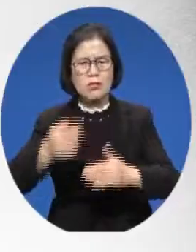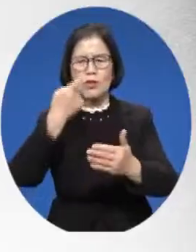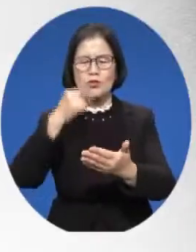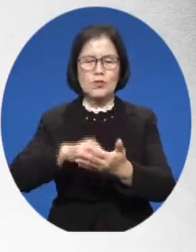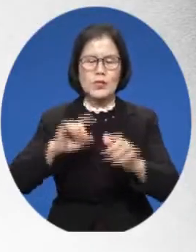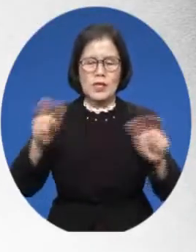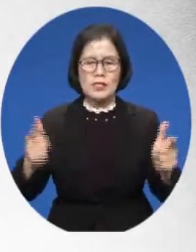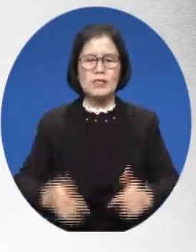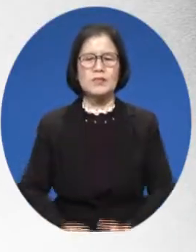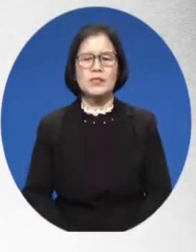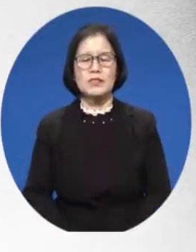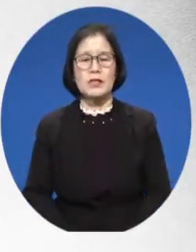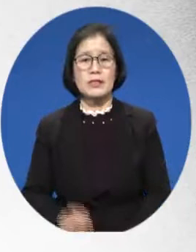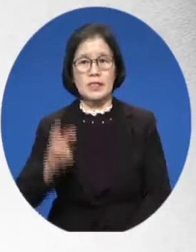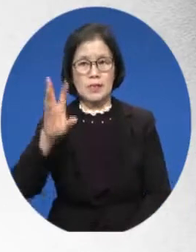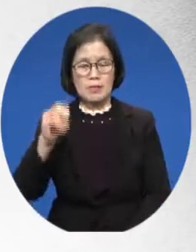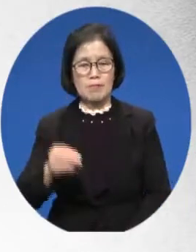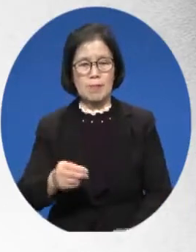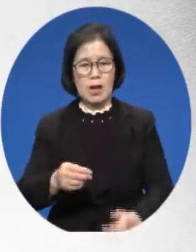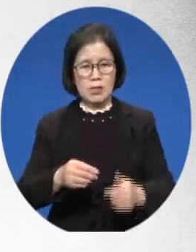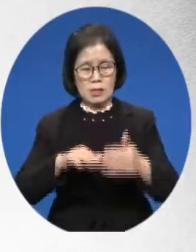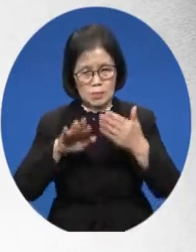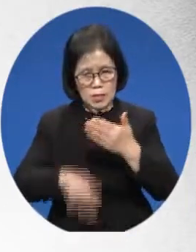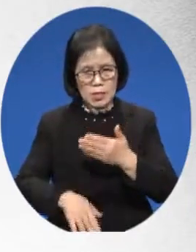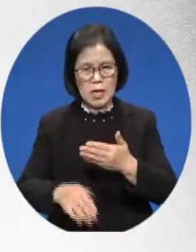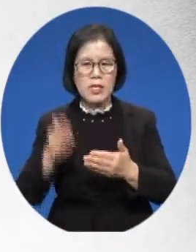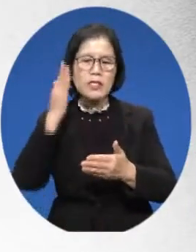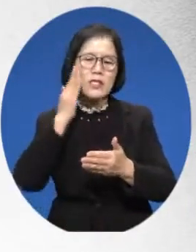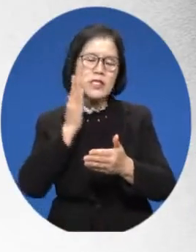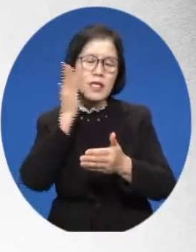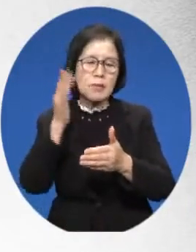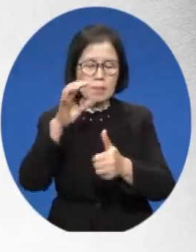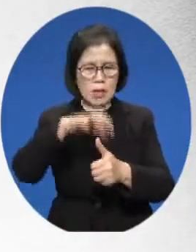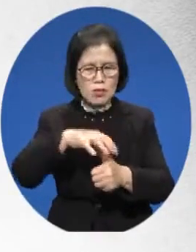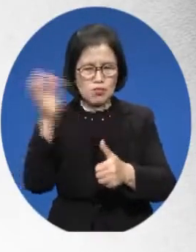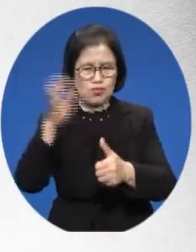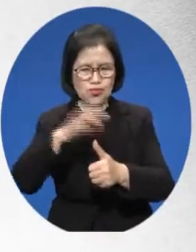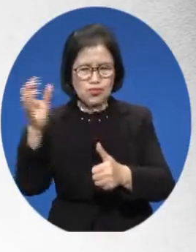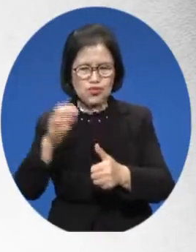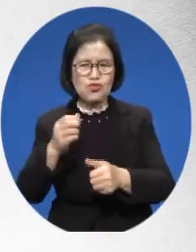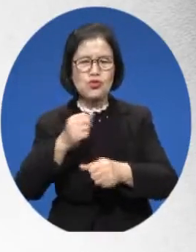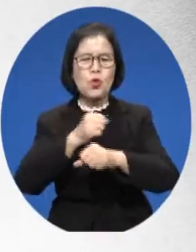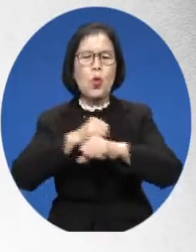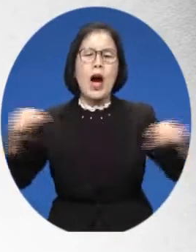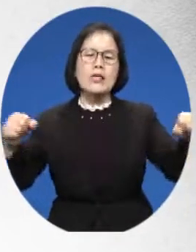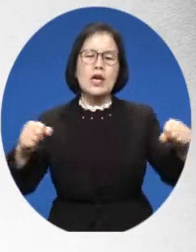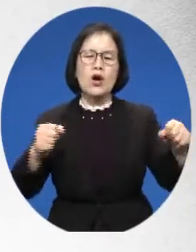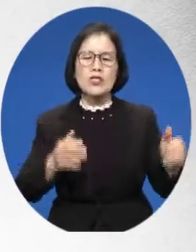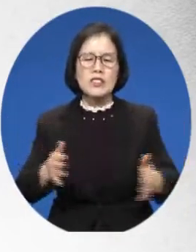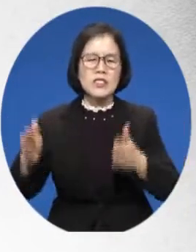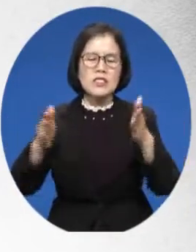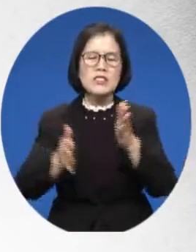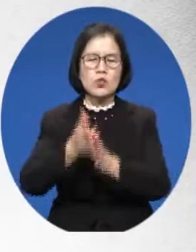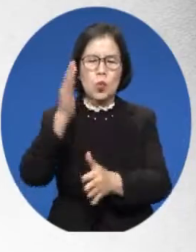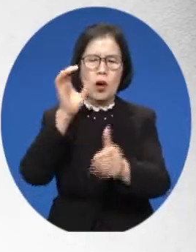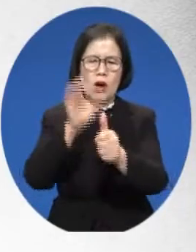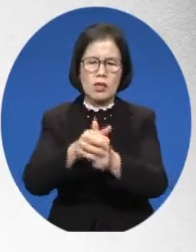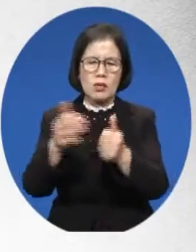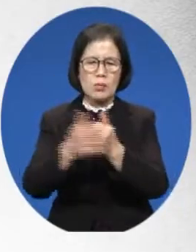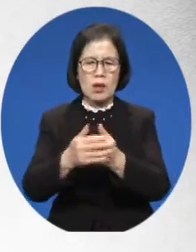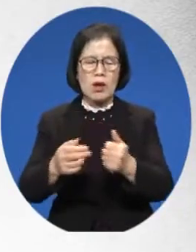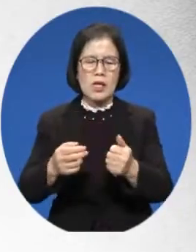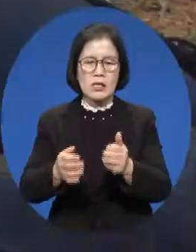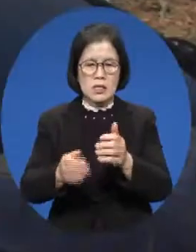않습니다. 30만 제곱미터 미만의 그린벨트를 푸는 권한은 광역시도로 위임돼 특례시로선 할수 있는